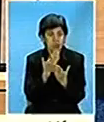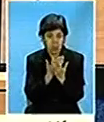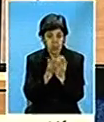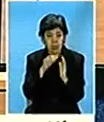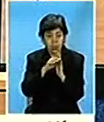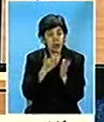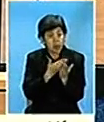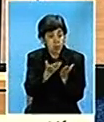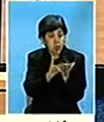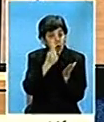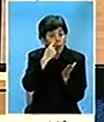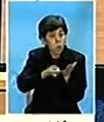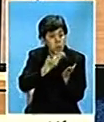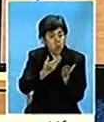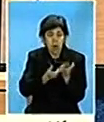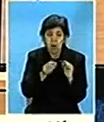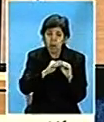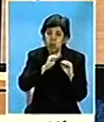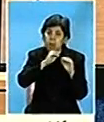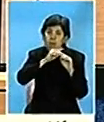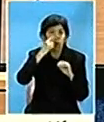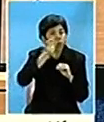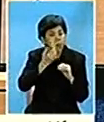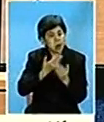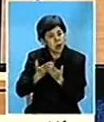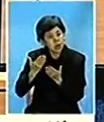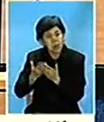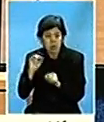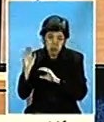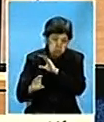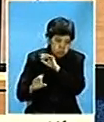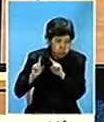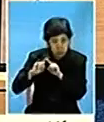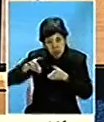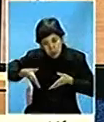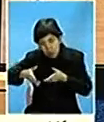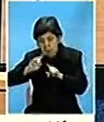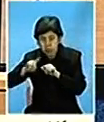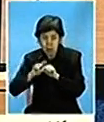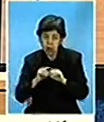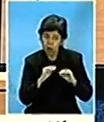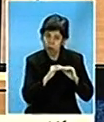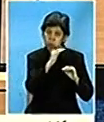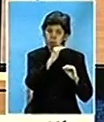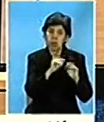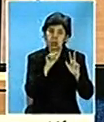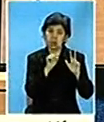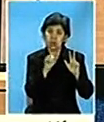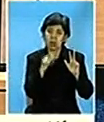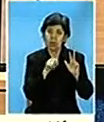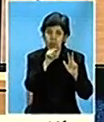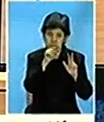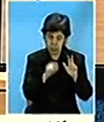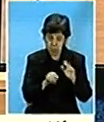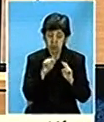ายจ่ายประจำยังคงเพิ่มขึ้นมากกว่ารายจ่ายในการลงทุนคือเป็นร้อยละ 3.3 เทียบกับร้อยละ